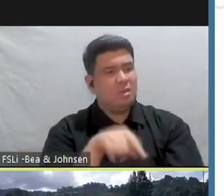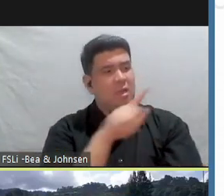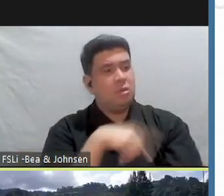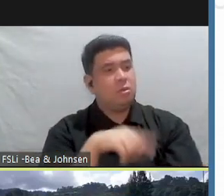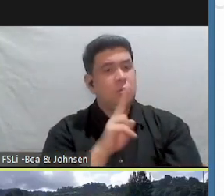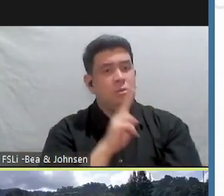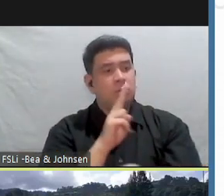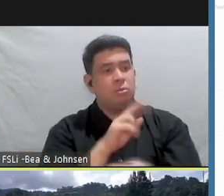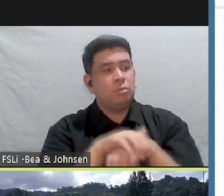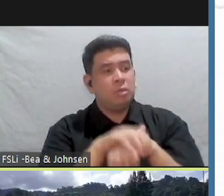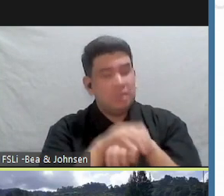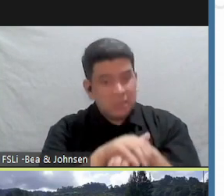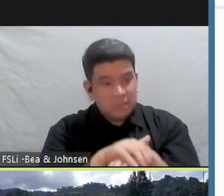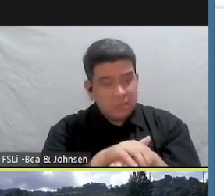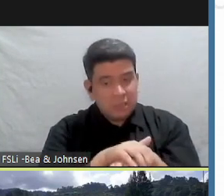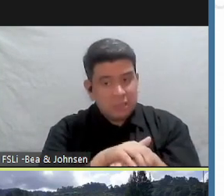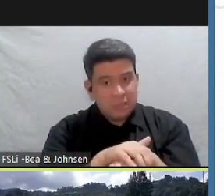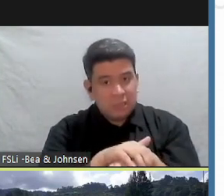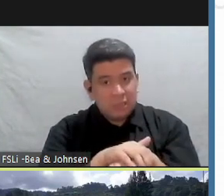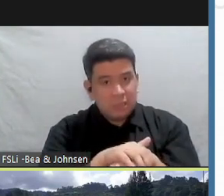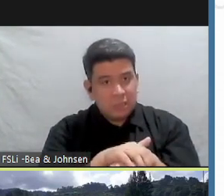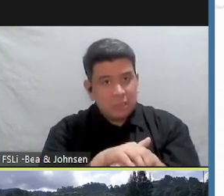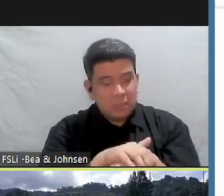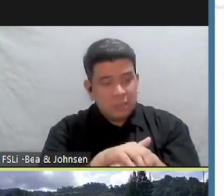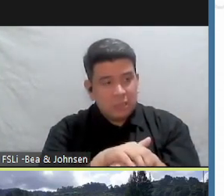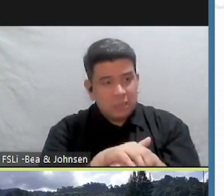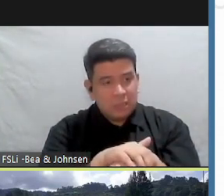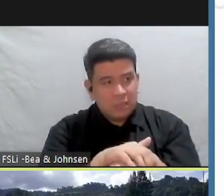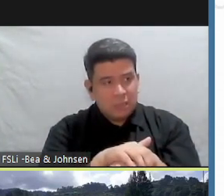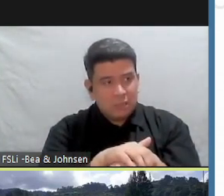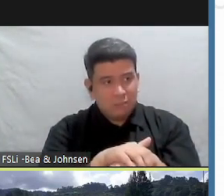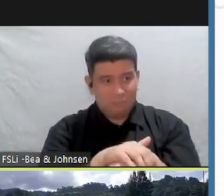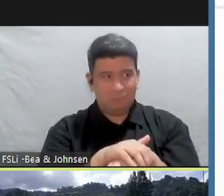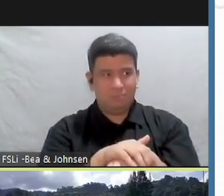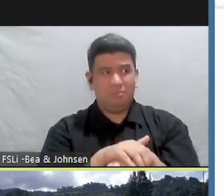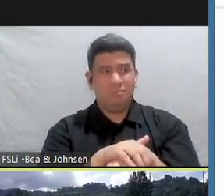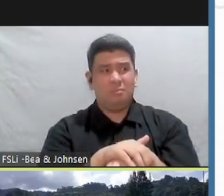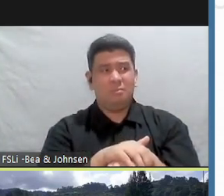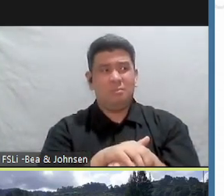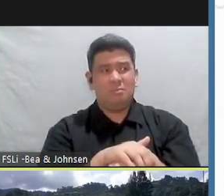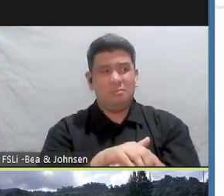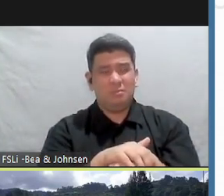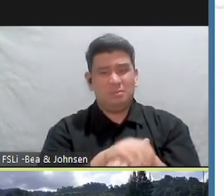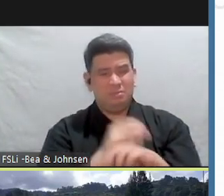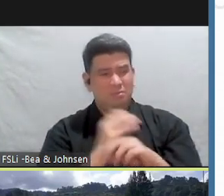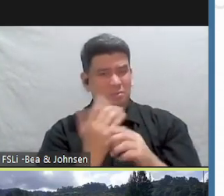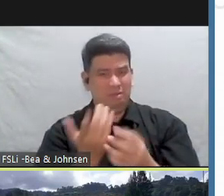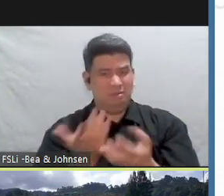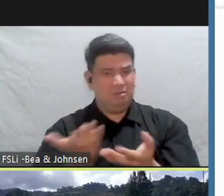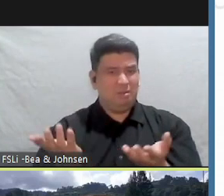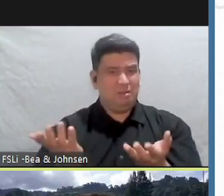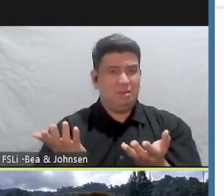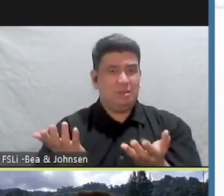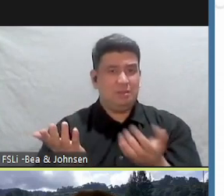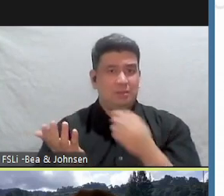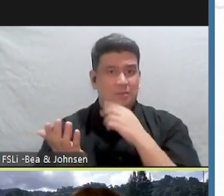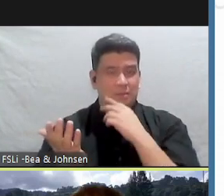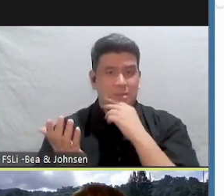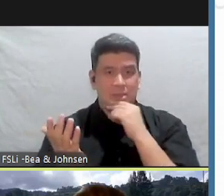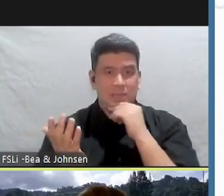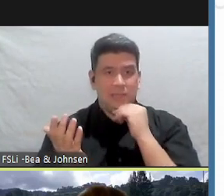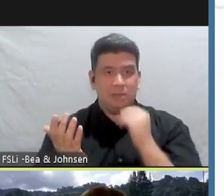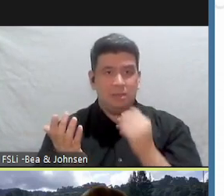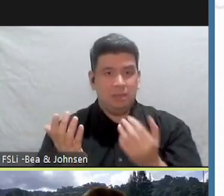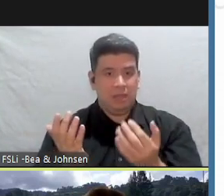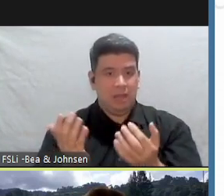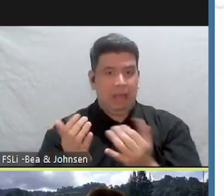ginamit yung kanilang wika ay parang eksperimento yan. Wala naman yang precedence. Ano? Unfortunately, hanggang ngayon, nag-eksperimento pa rin